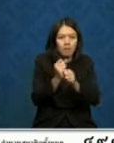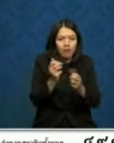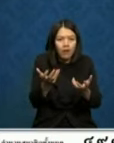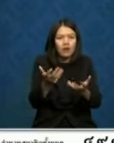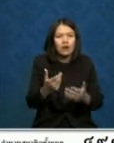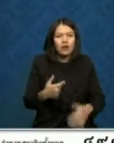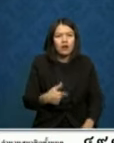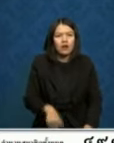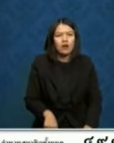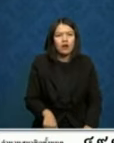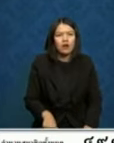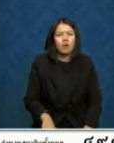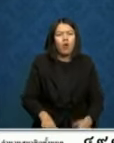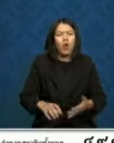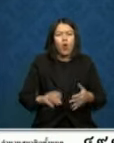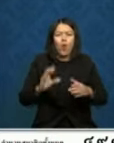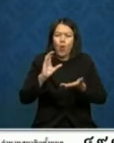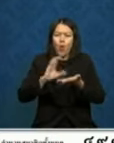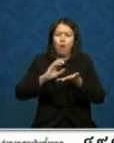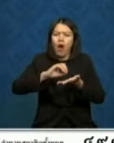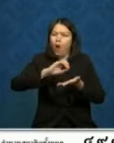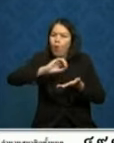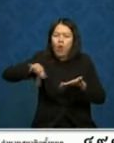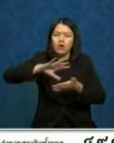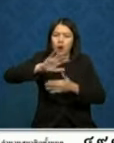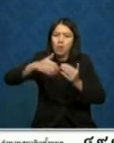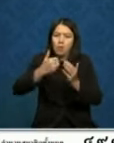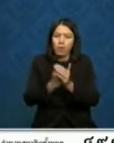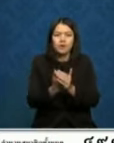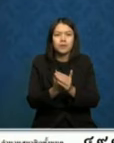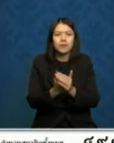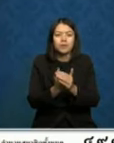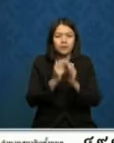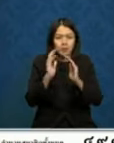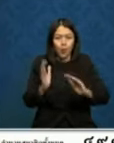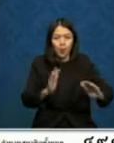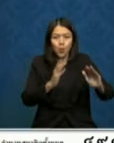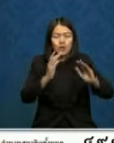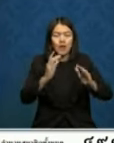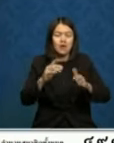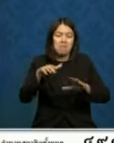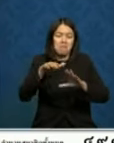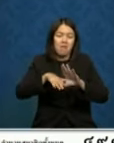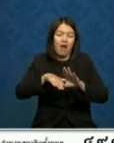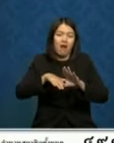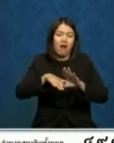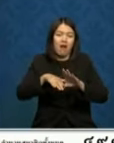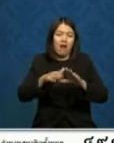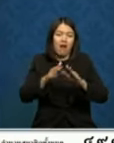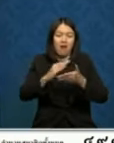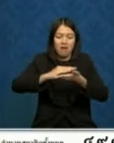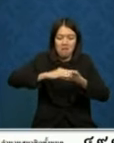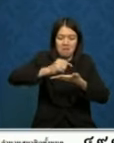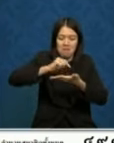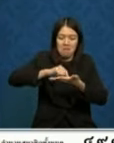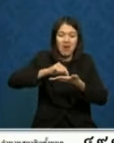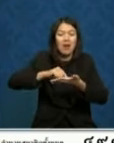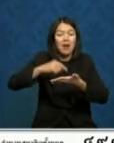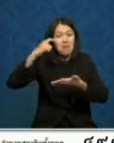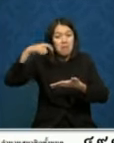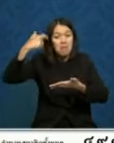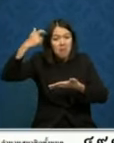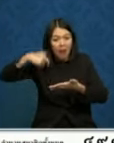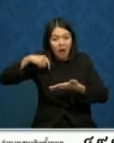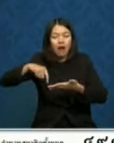ำไมผมถึงต้องตัดงบนี้ออกไปทั้งหมดกระบวนการเนี่ยฮะการขึ้นทะเบียนแรงงานถื่นชาวเมียนมาเนี่ยท่านประธานเข